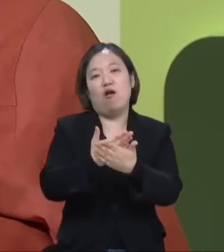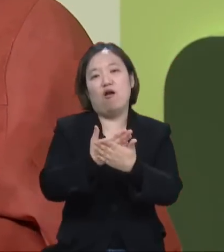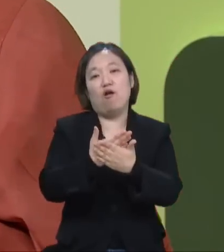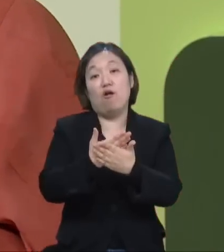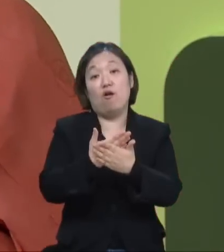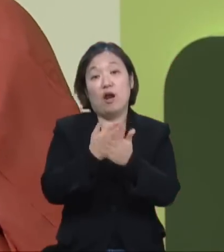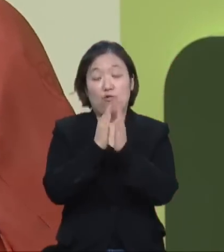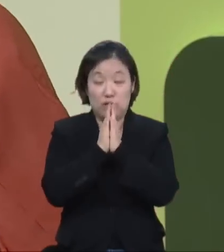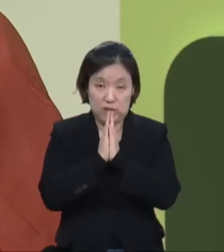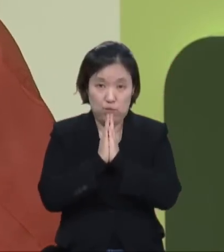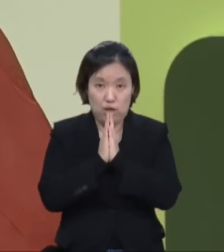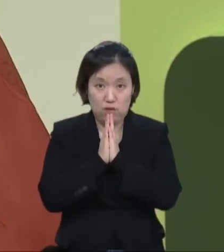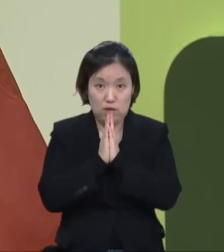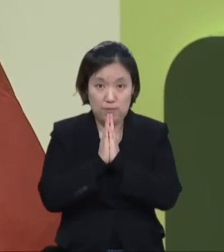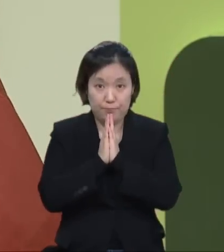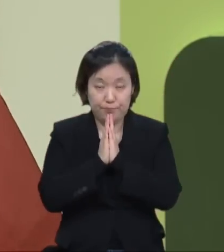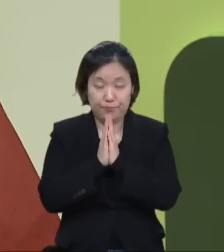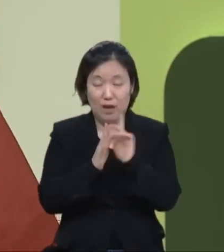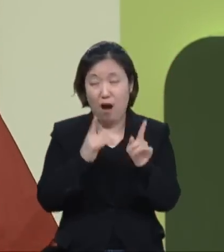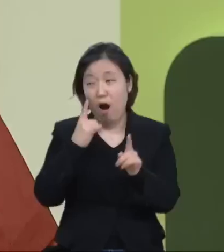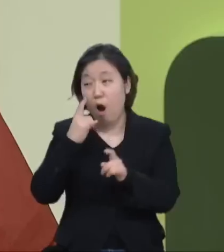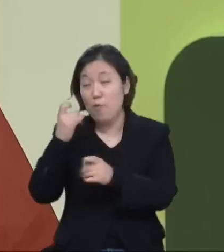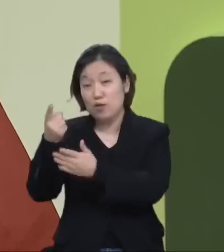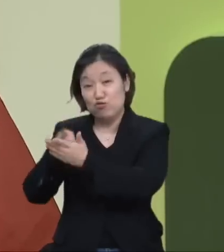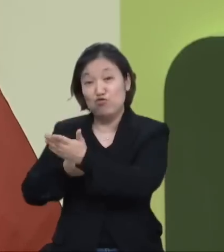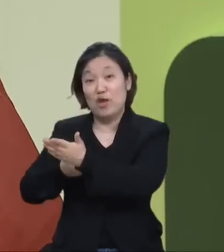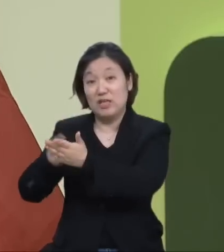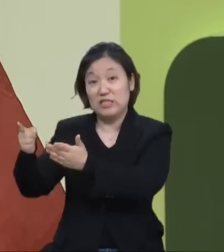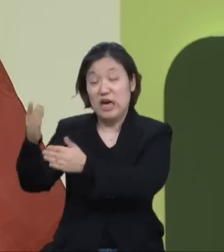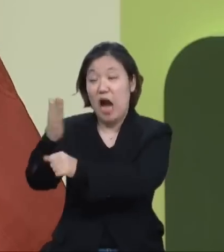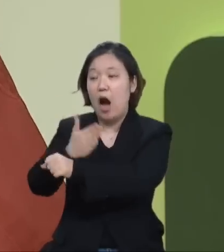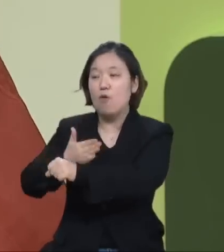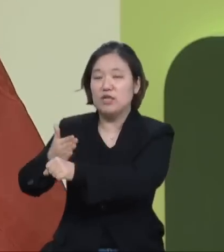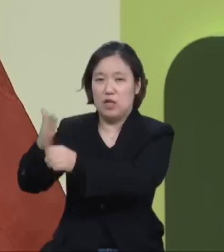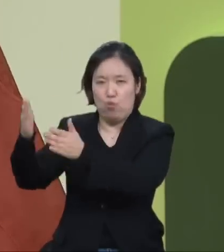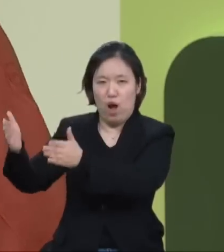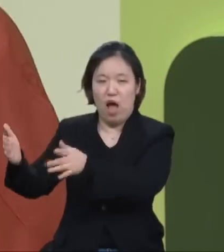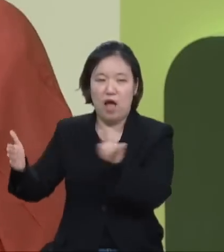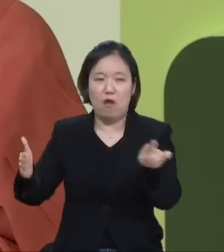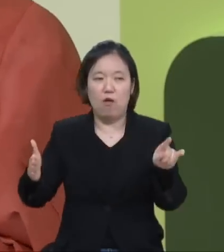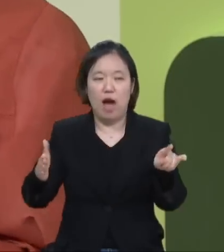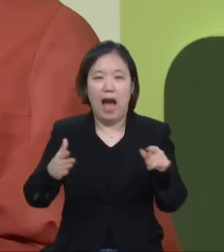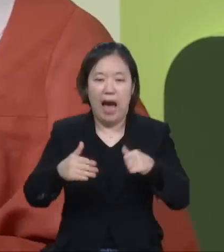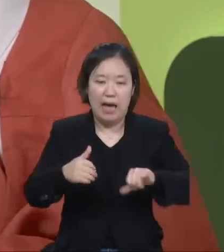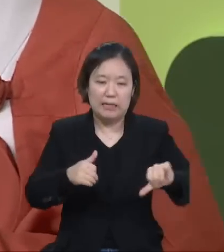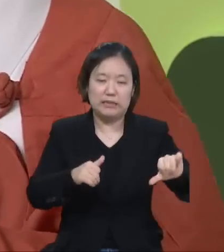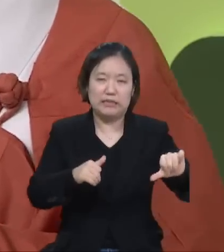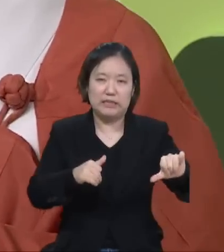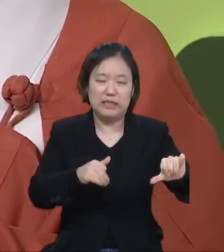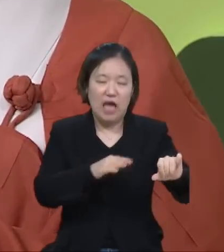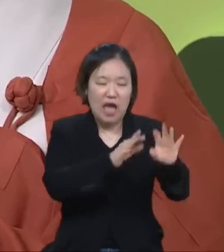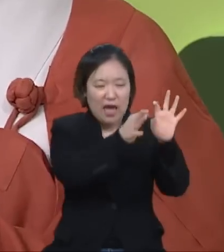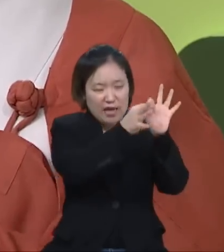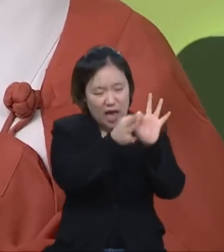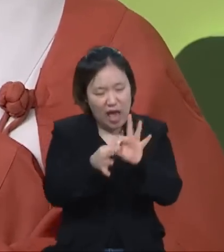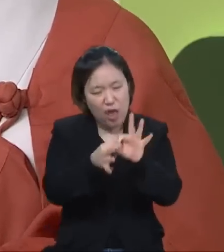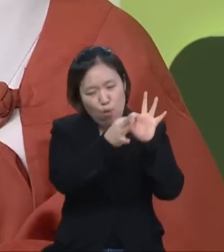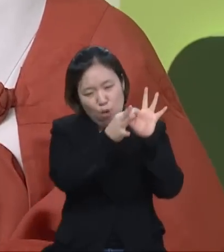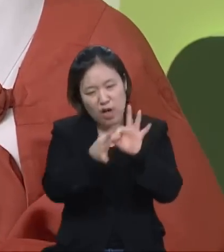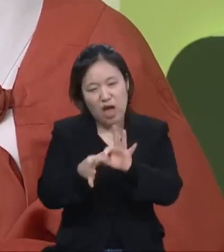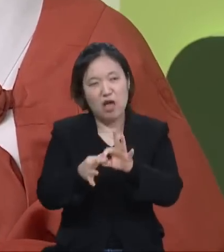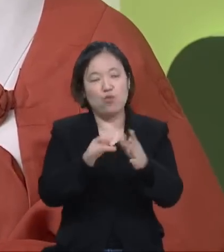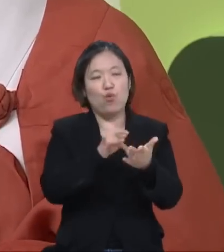마음으로 그렇게 그 몇 시간 동안 어머니가 수술 받고 있는 그 순간에 하염없이 약사경을